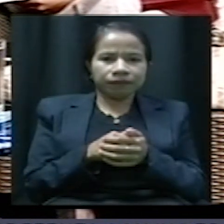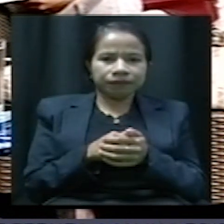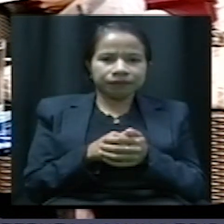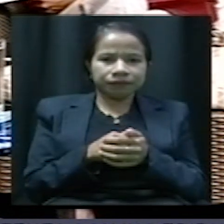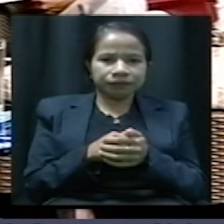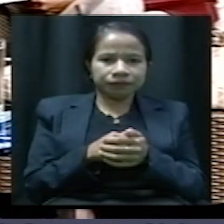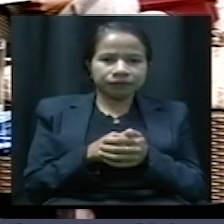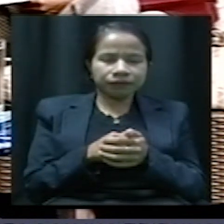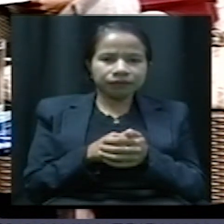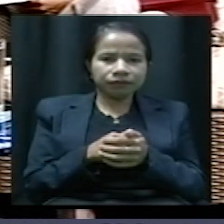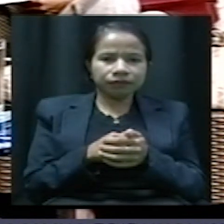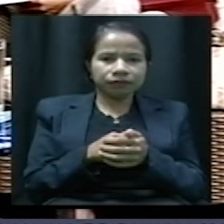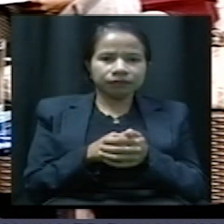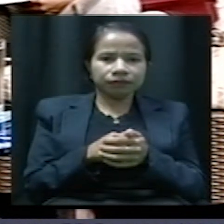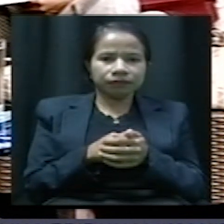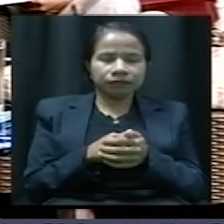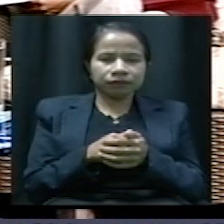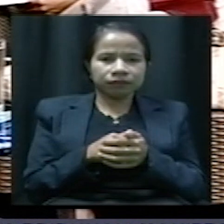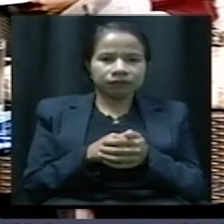lai he emede husiki hekotu lai lai he emede itu